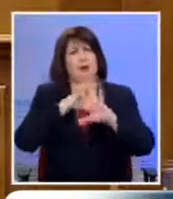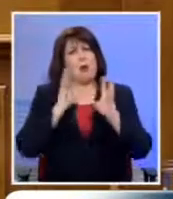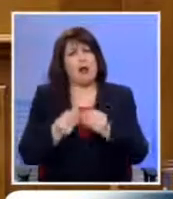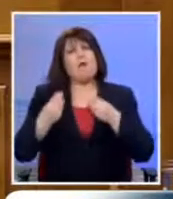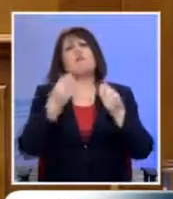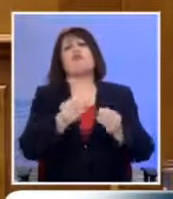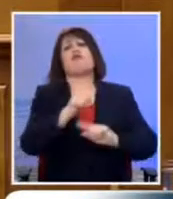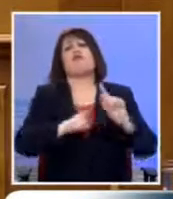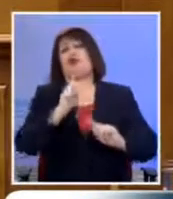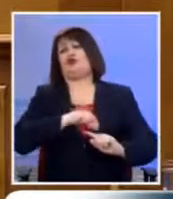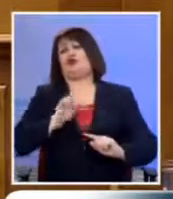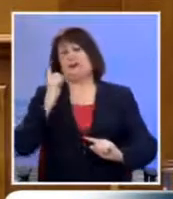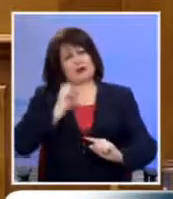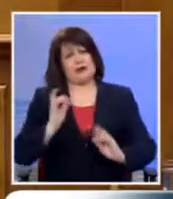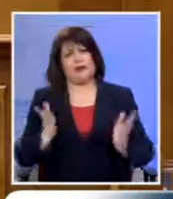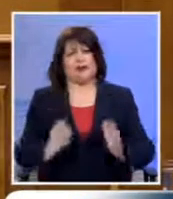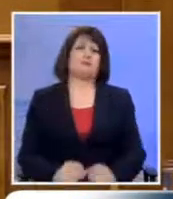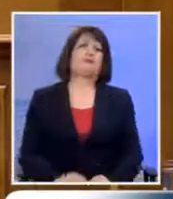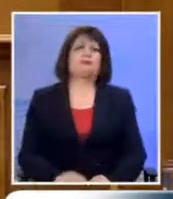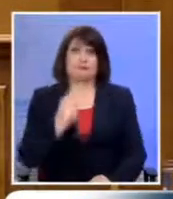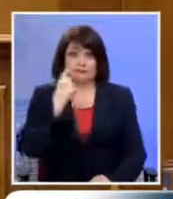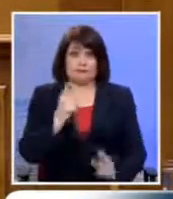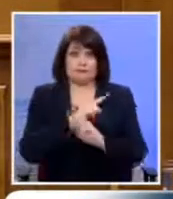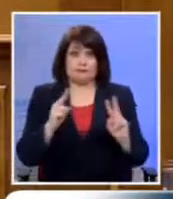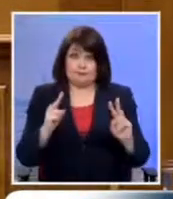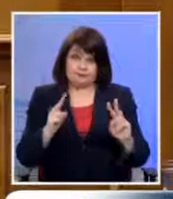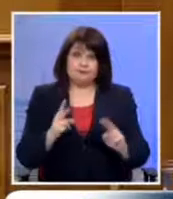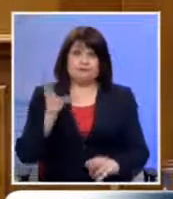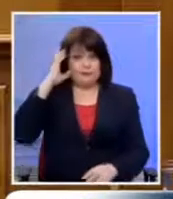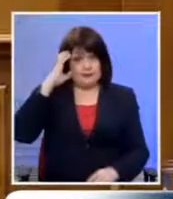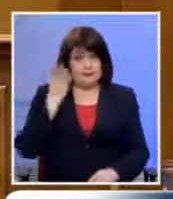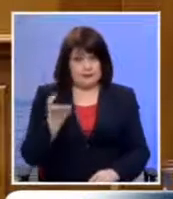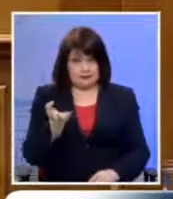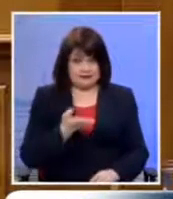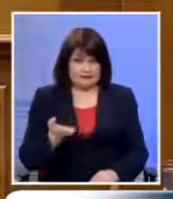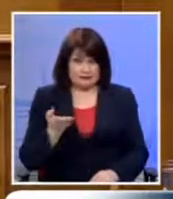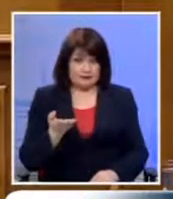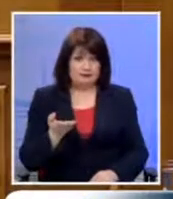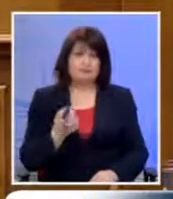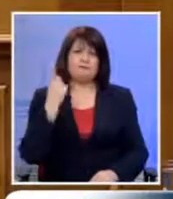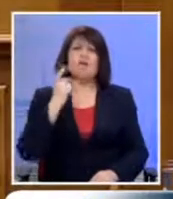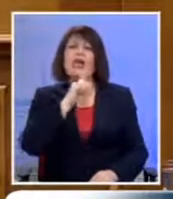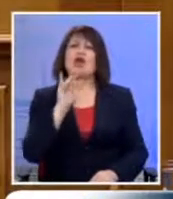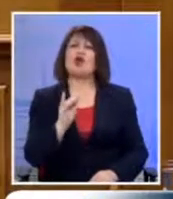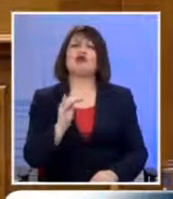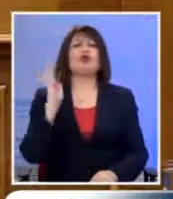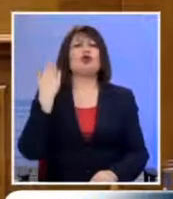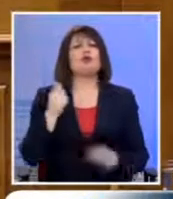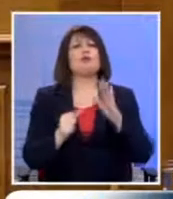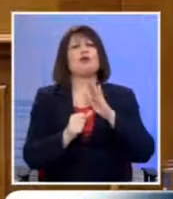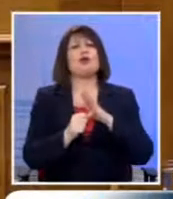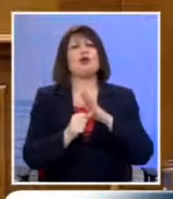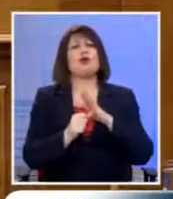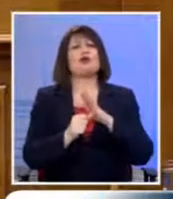γνωρίζουμε. Είναι σαφές λοιπόν, και υπενθυμίζω, μία ερώτηση του τότε Προέδρου του Συνασπισμού